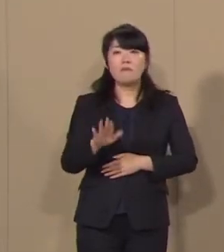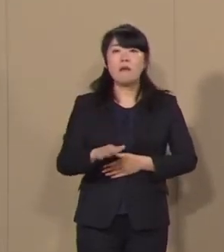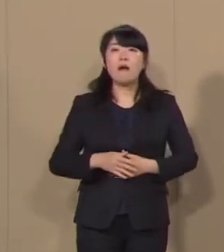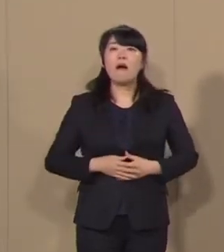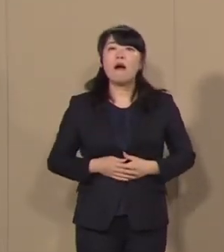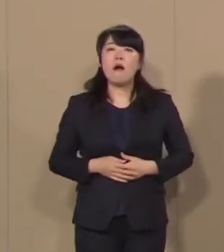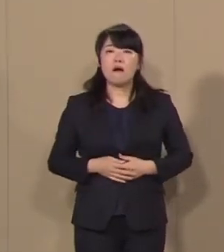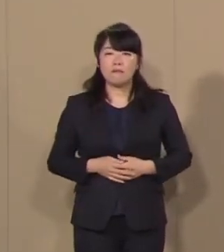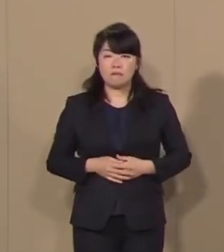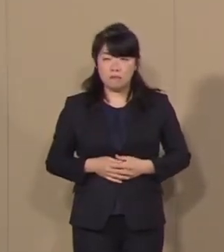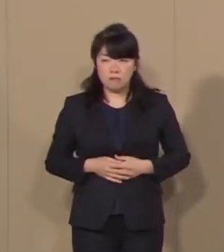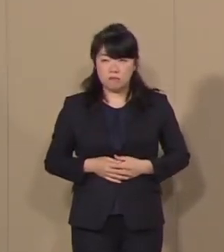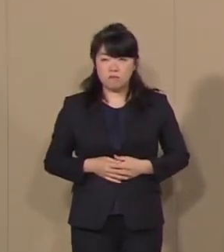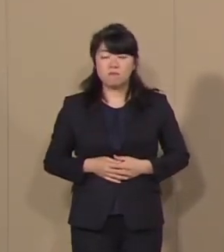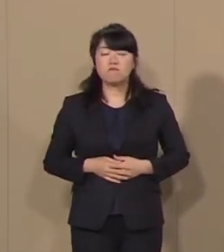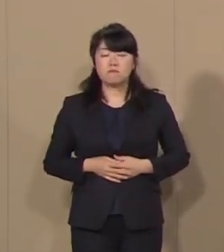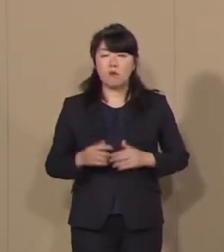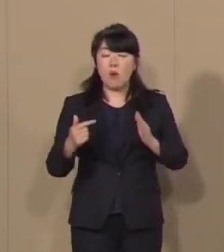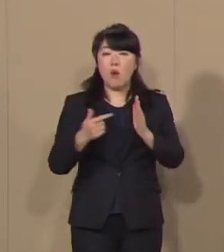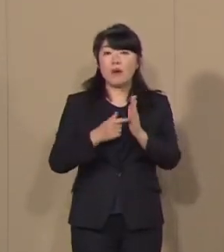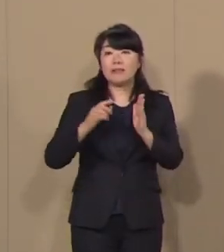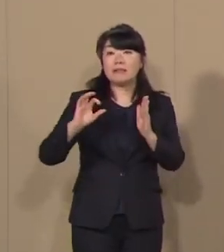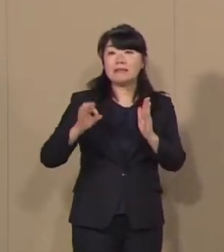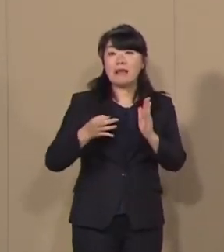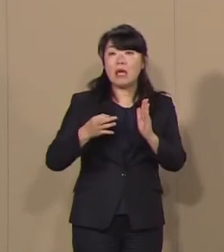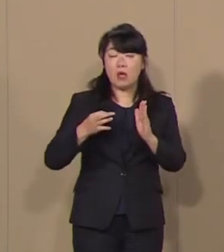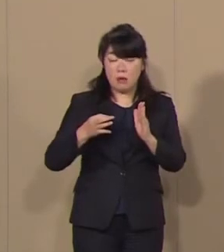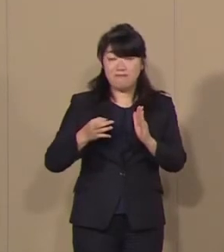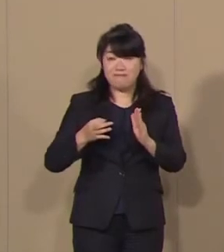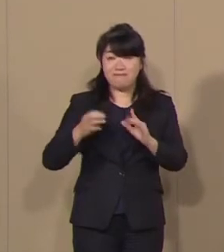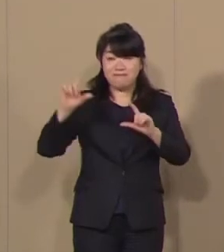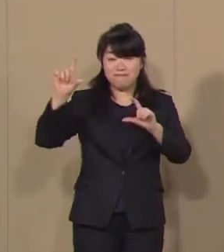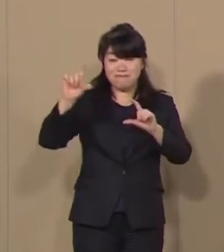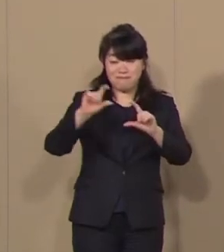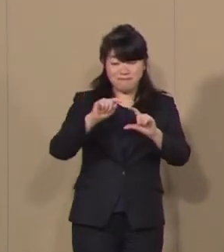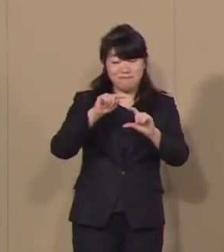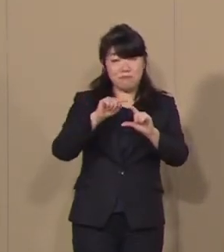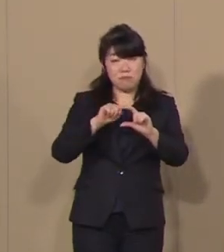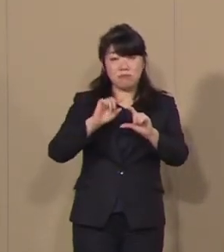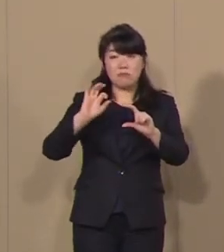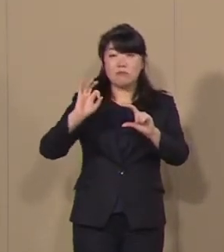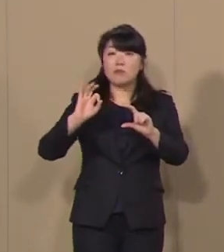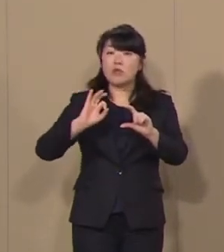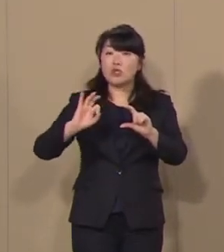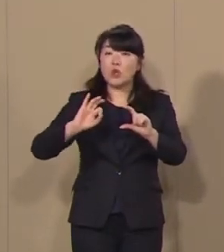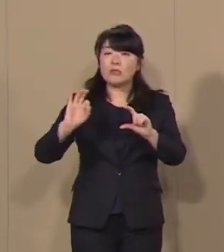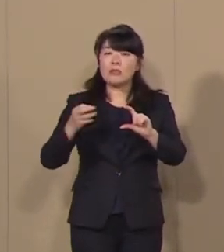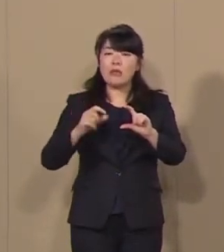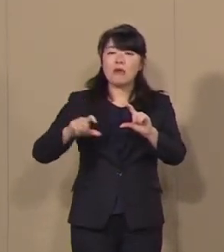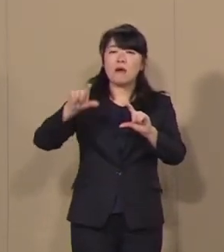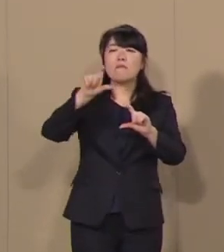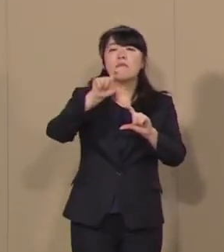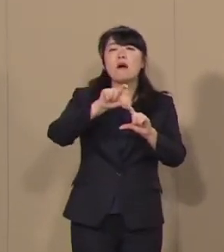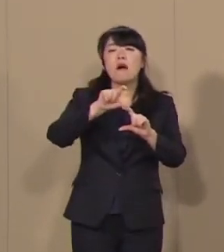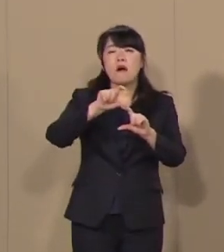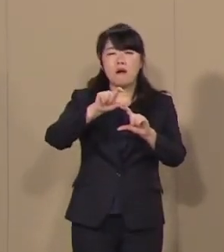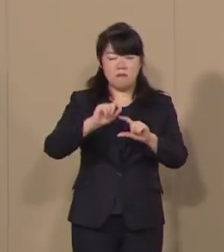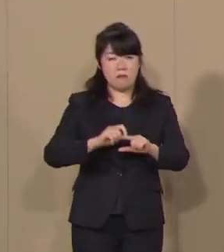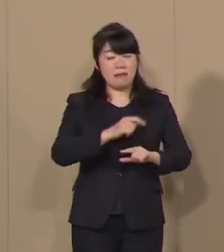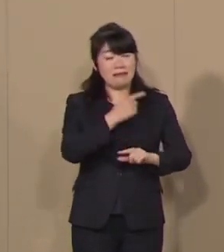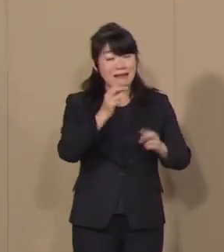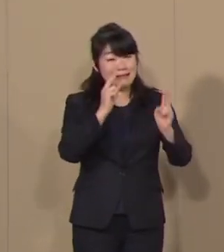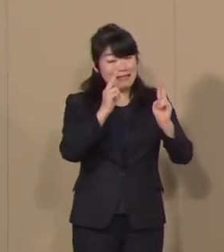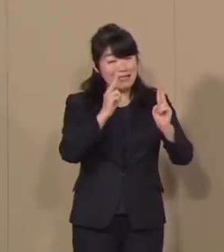ね結局法人税が下がった分を消費税が賄っているわけです大企業や大富裕層には